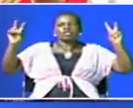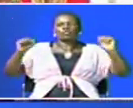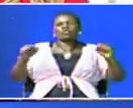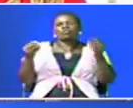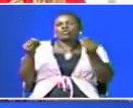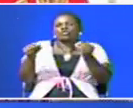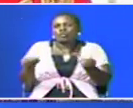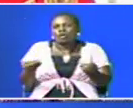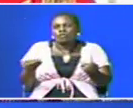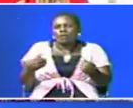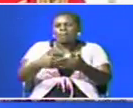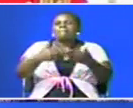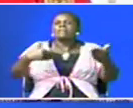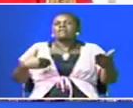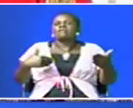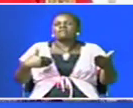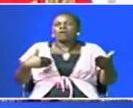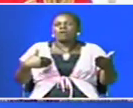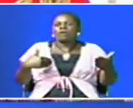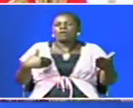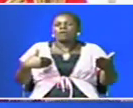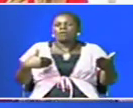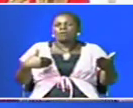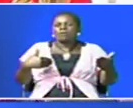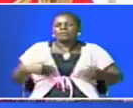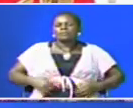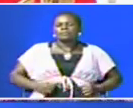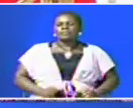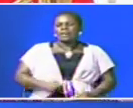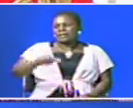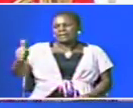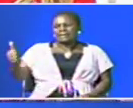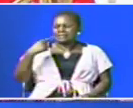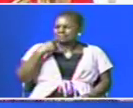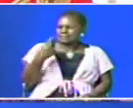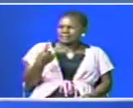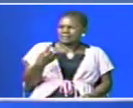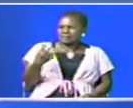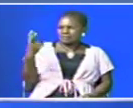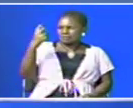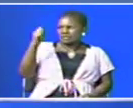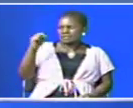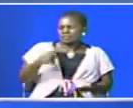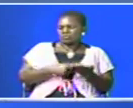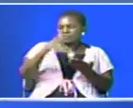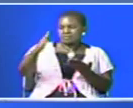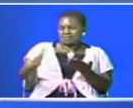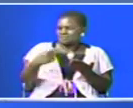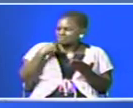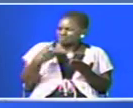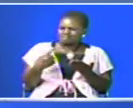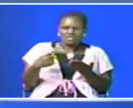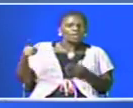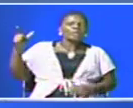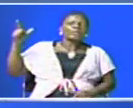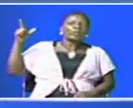vingeangaliwa suluhu na mapema, haya angefikia haya. Haya. Kuna jamaa fulani ambaye ni mtazamaji wa Keten leo wikendi amesema